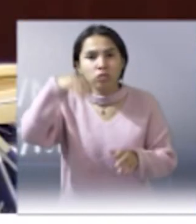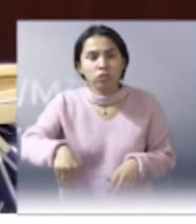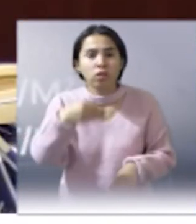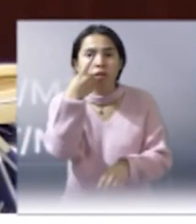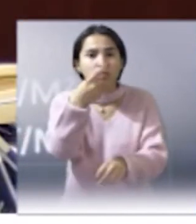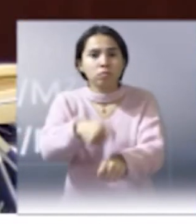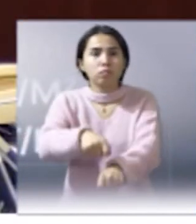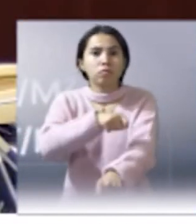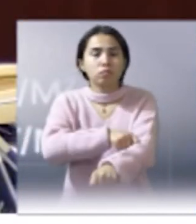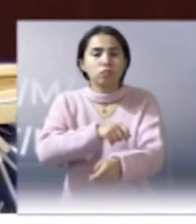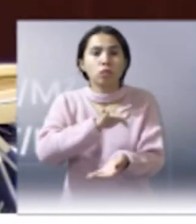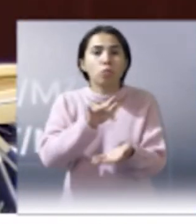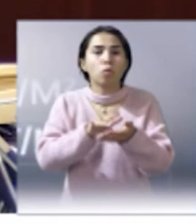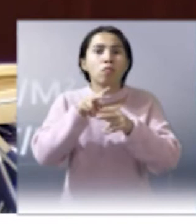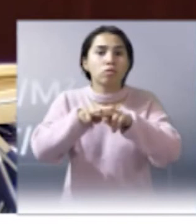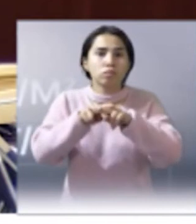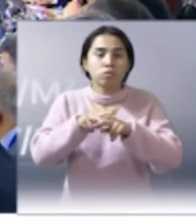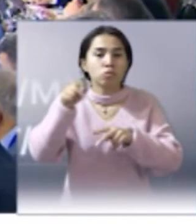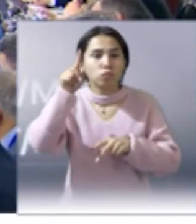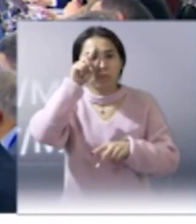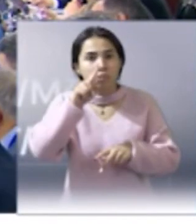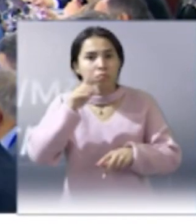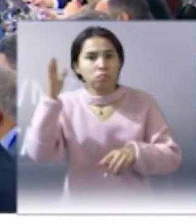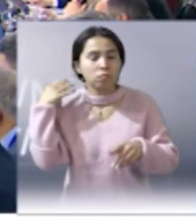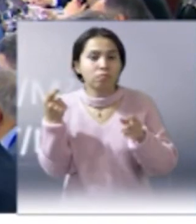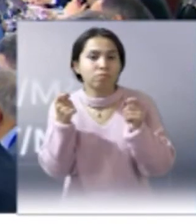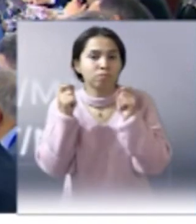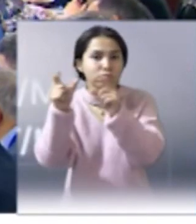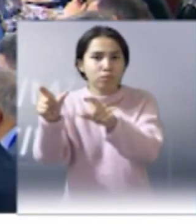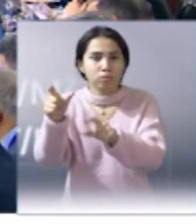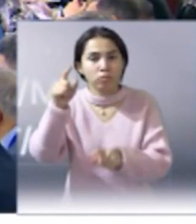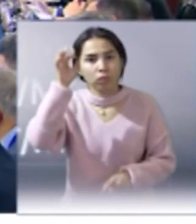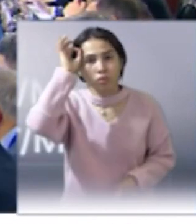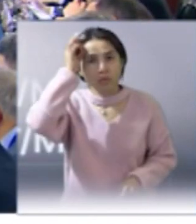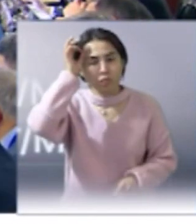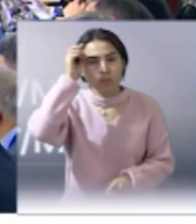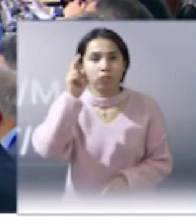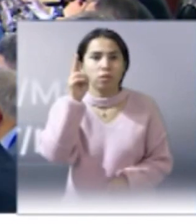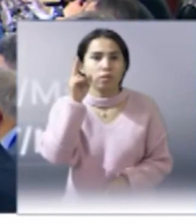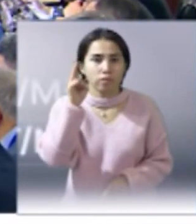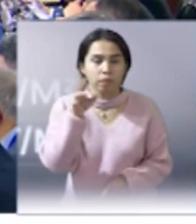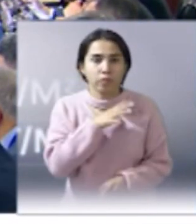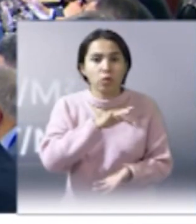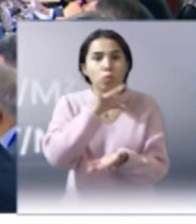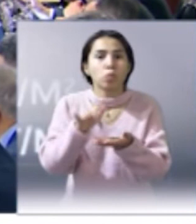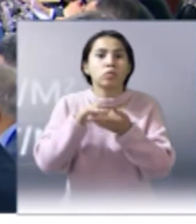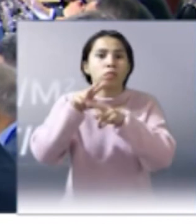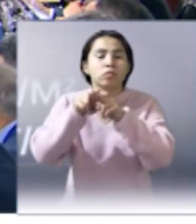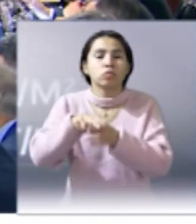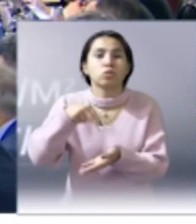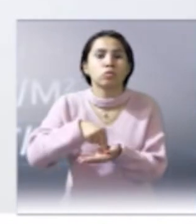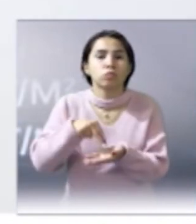округах 10 районов будет выделено 7,2 миллиарда тенге, которые пойдут на выдачу